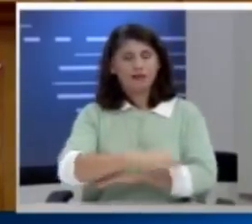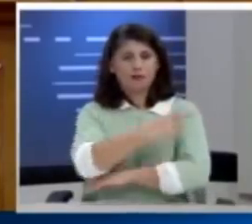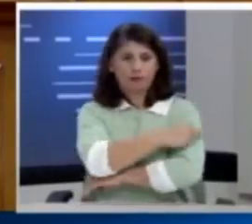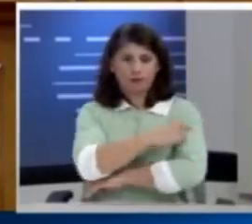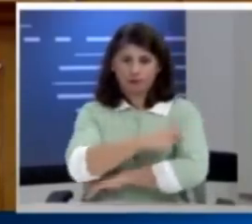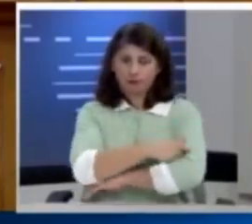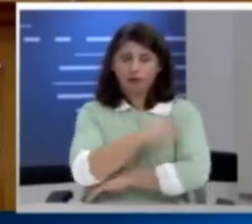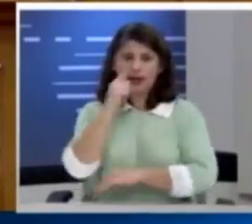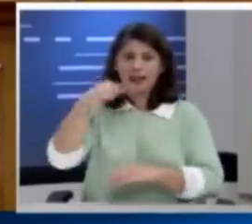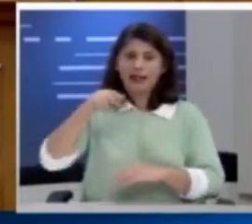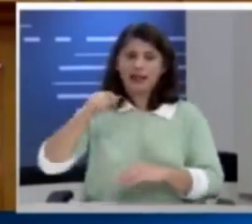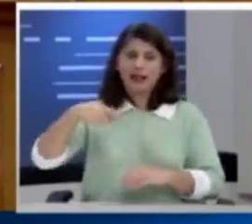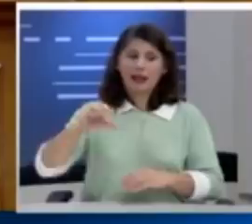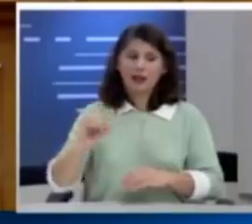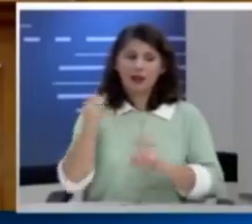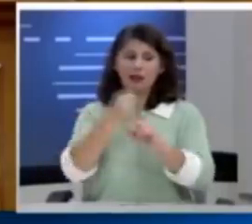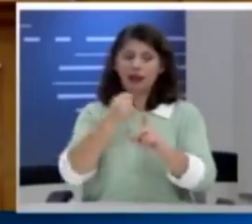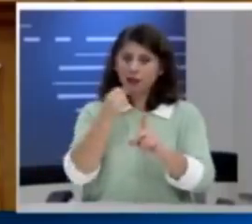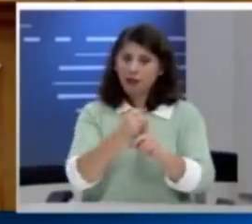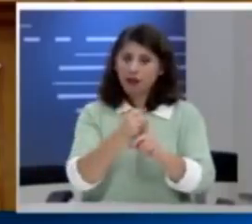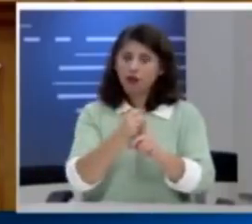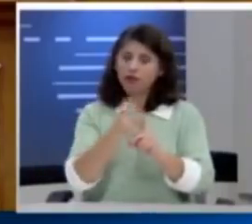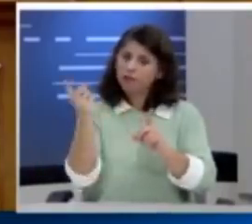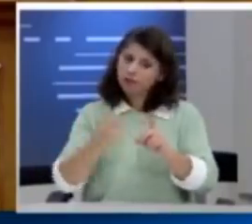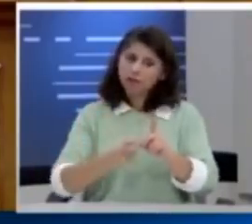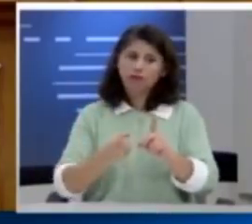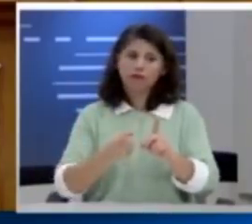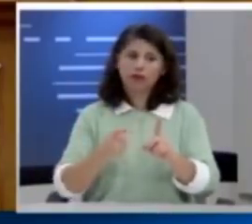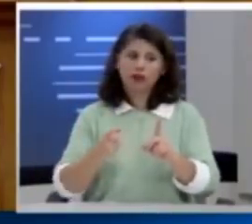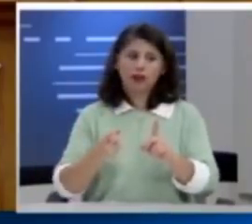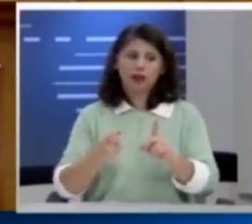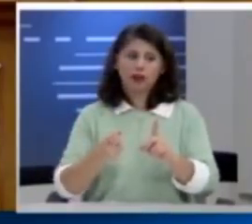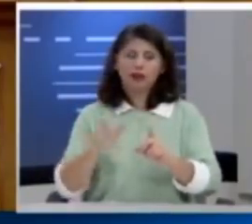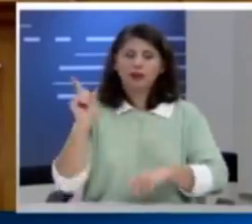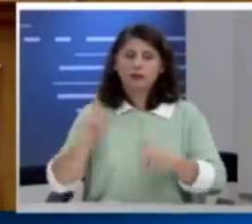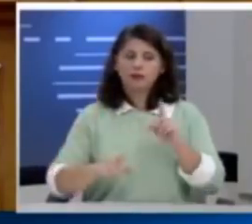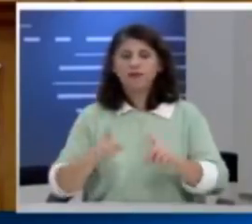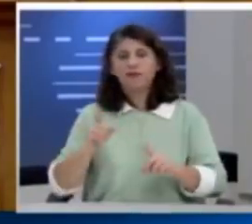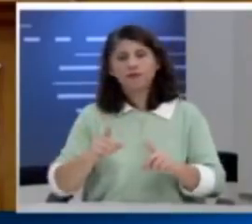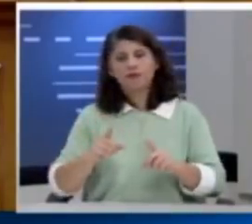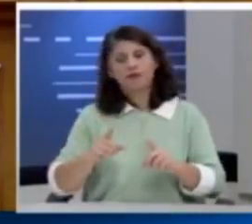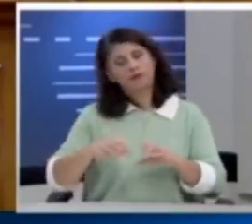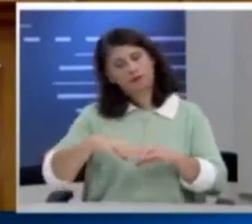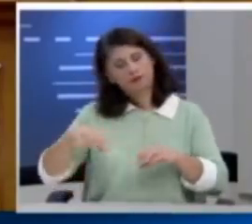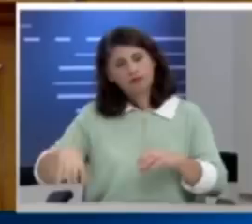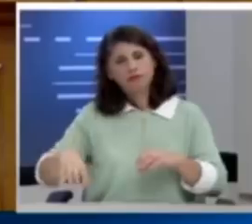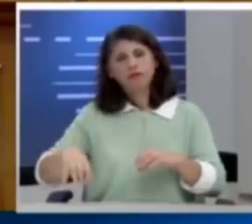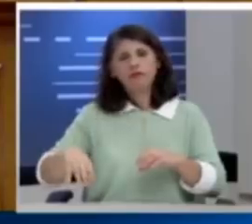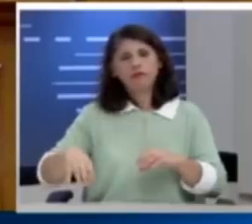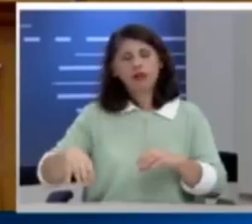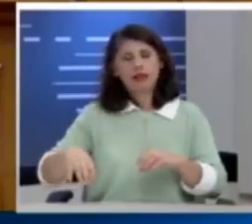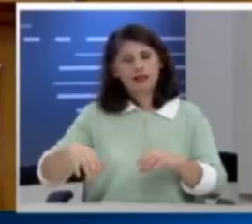Πολιτειών Αμερικής και του ΝΑΤΟ, διεκδικώντας μερίδιο και για λογαριασμό κάποιων μερίδων της εγχώριας αστικής